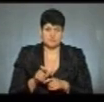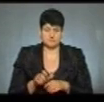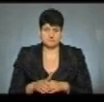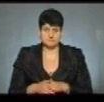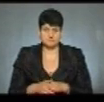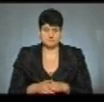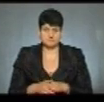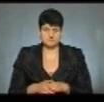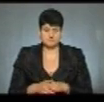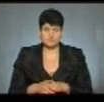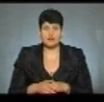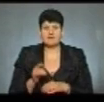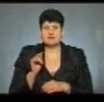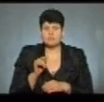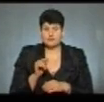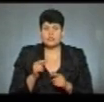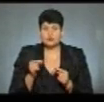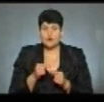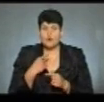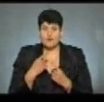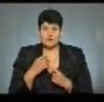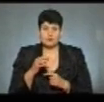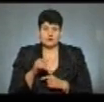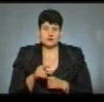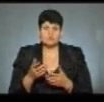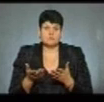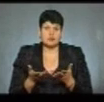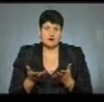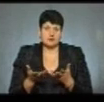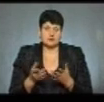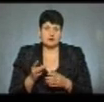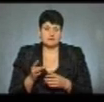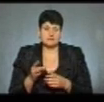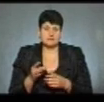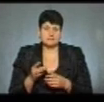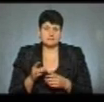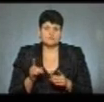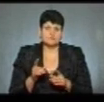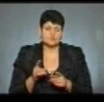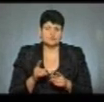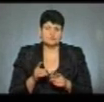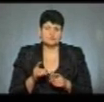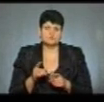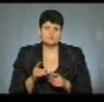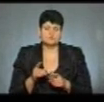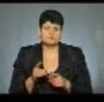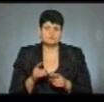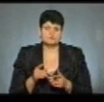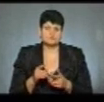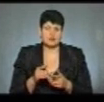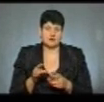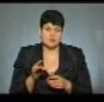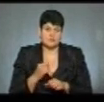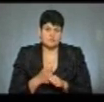рівень. Відповідно, говоримо про те, що ми якимось чином десь реагуємо. Зокрема, це стосується